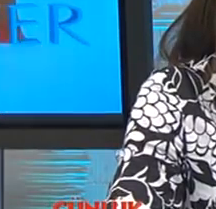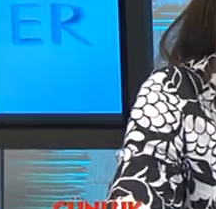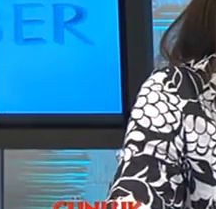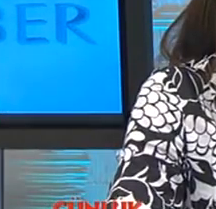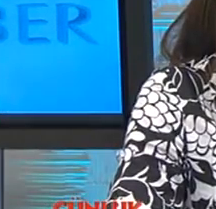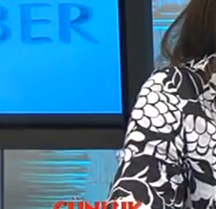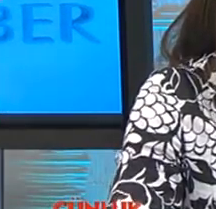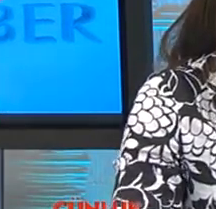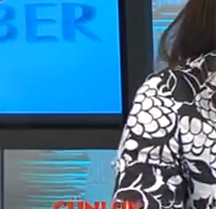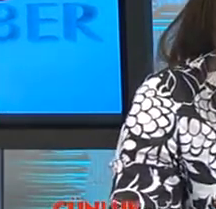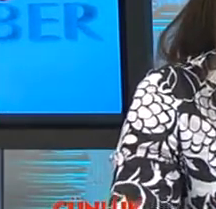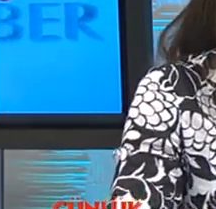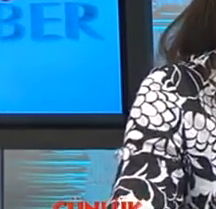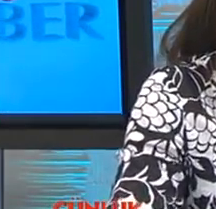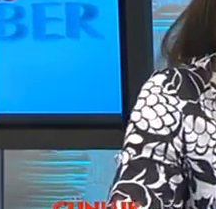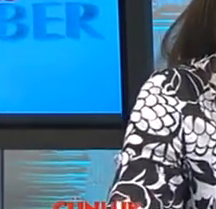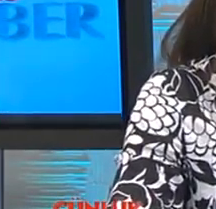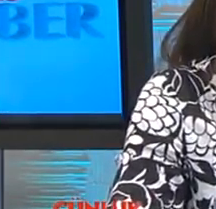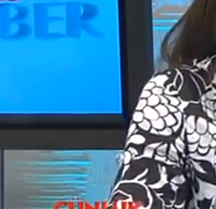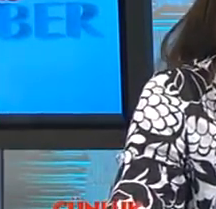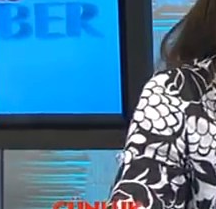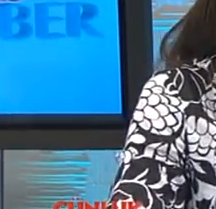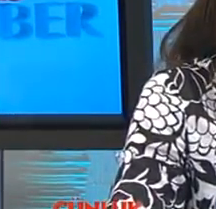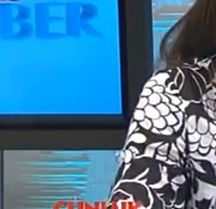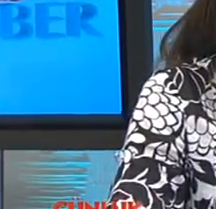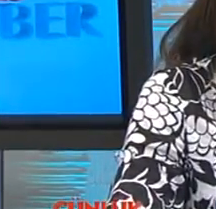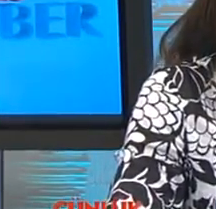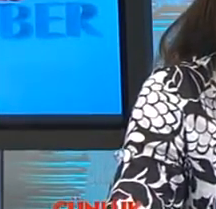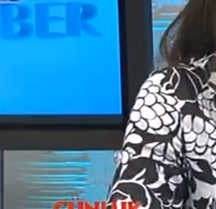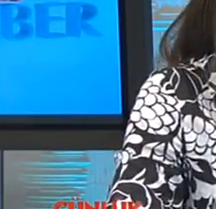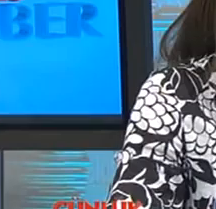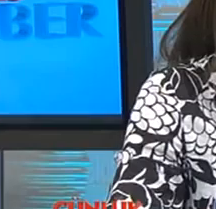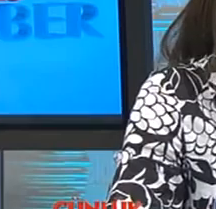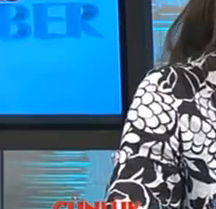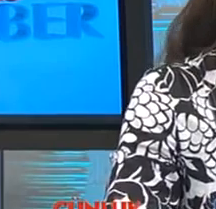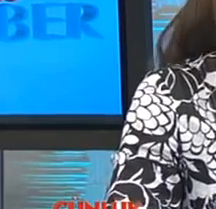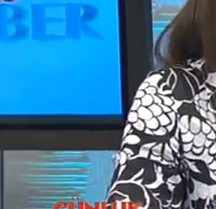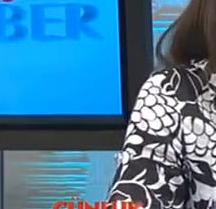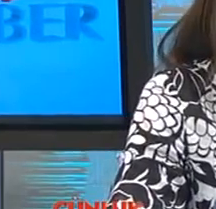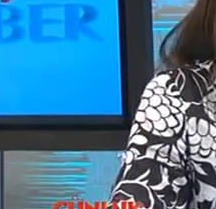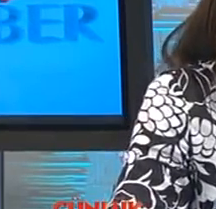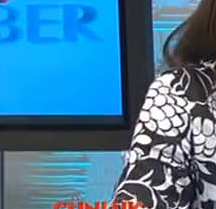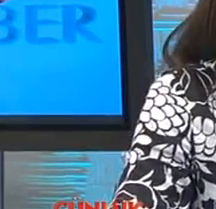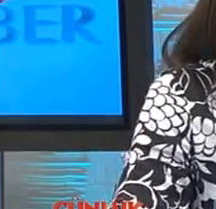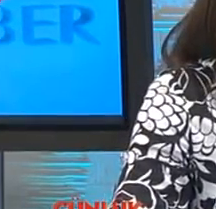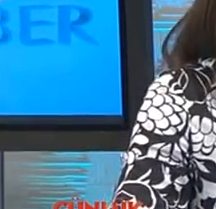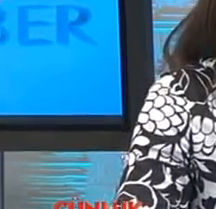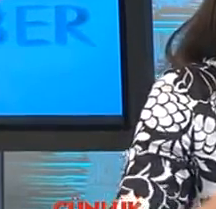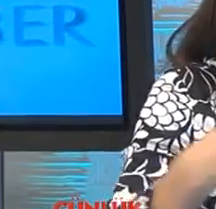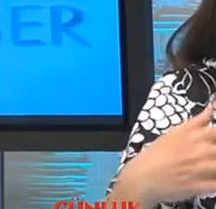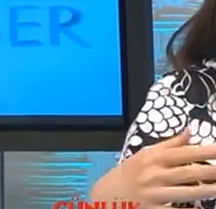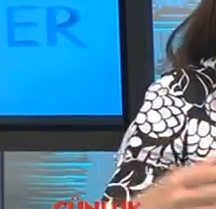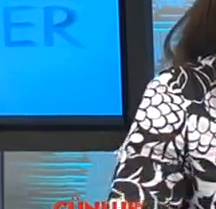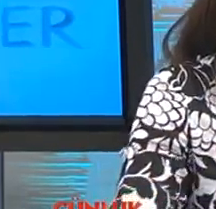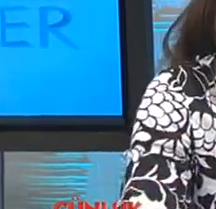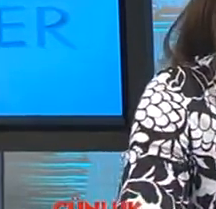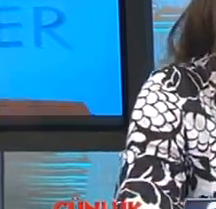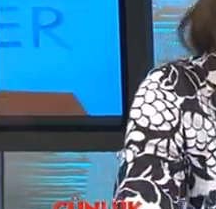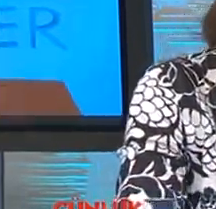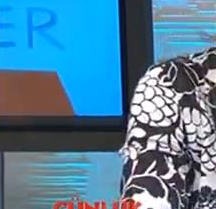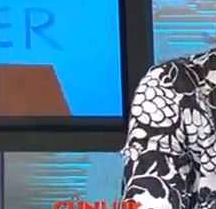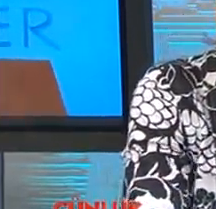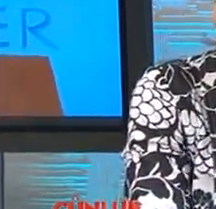that if they listen to their own language, they are actually more interested than listening to a language that comes from a different rhythmic